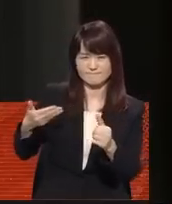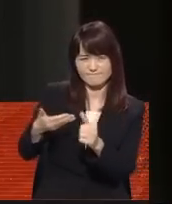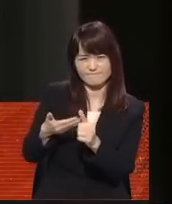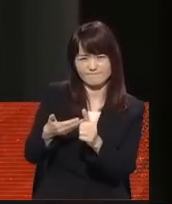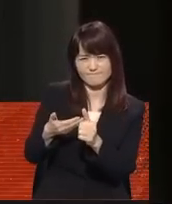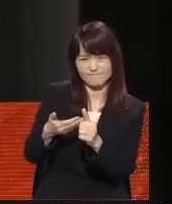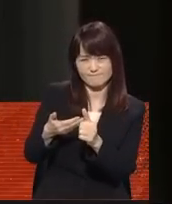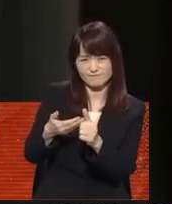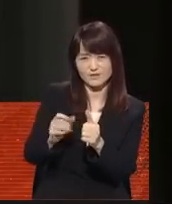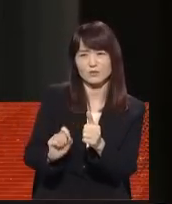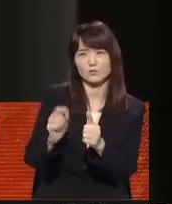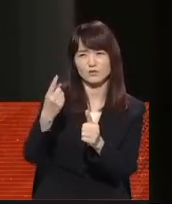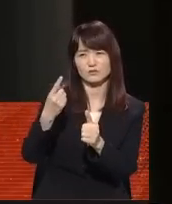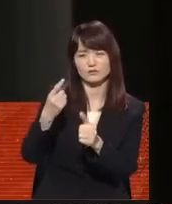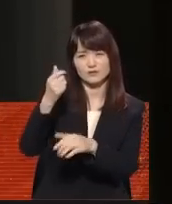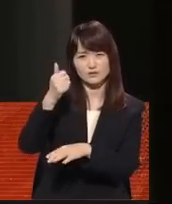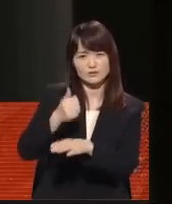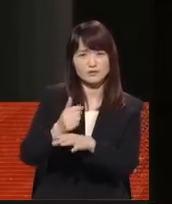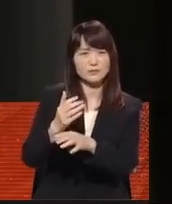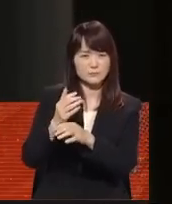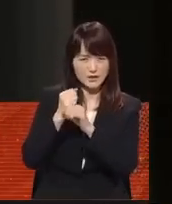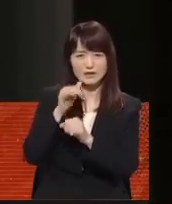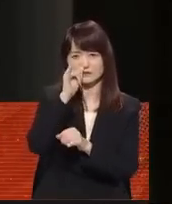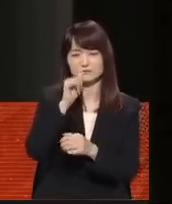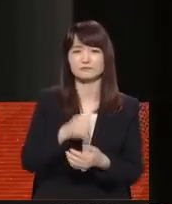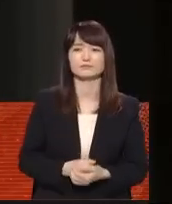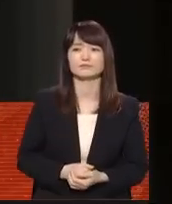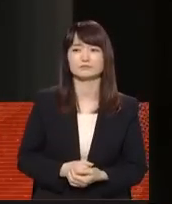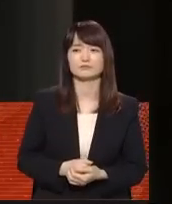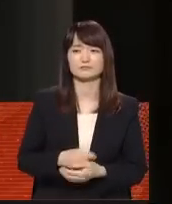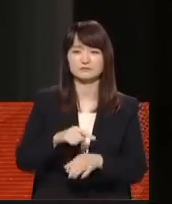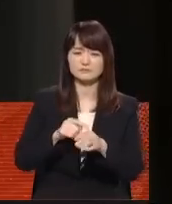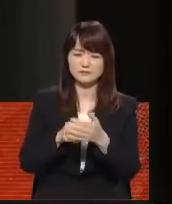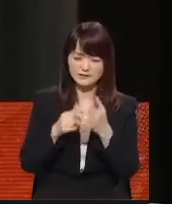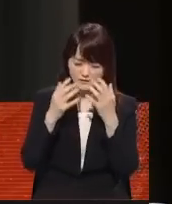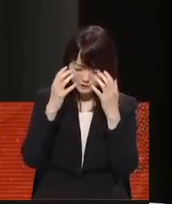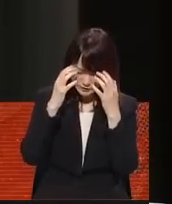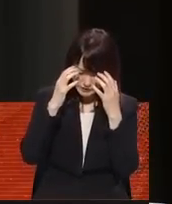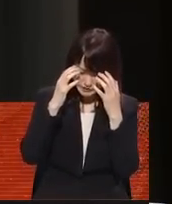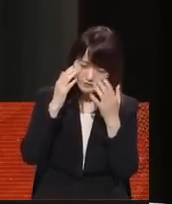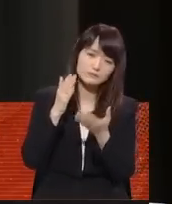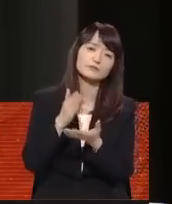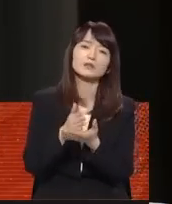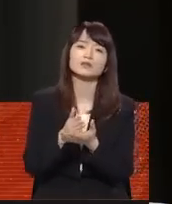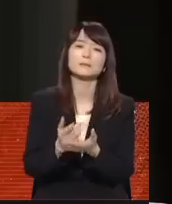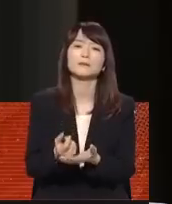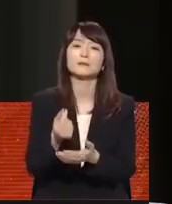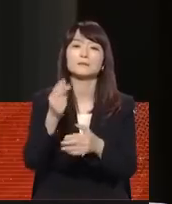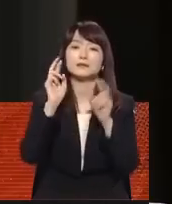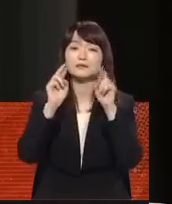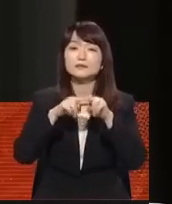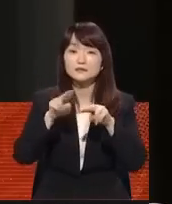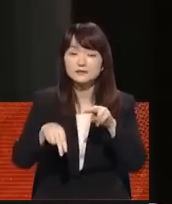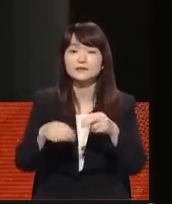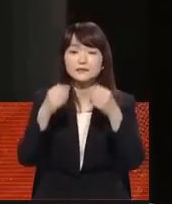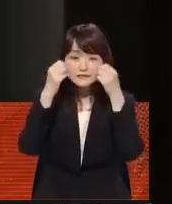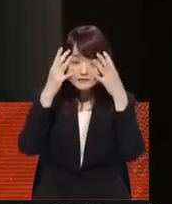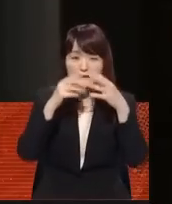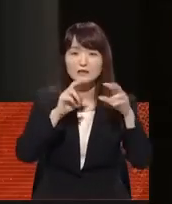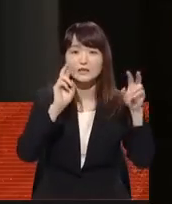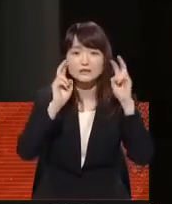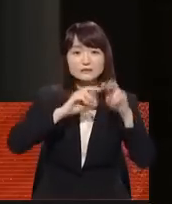정말 극단적인 선택을 하는 그런 분들도 계시는데 그렇게 마음고생을 할 바에는 빨리 그만두고 그냥 새